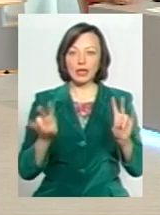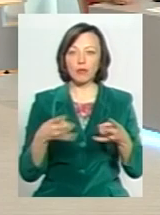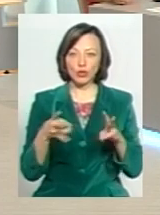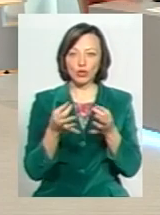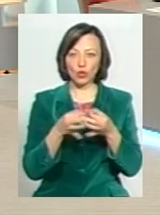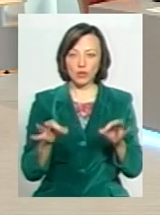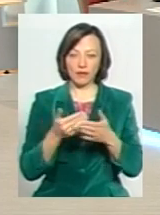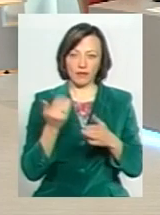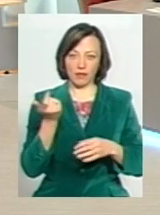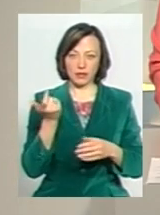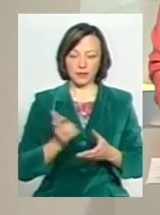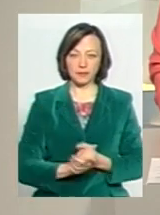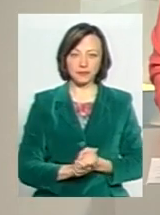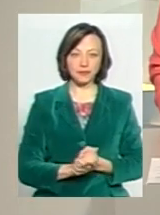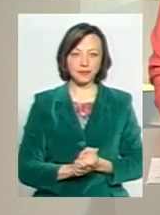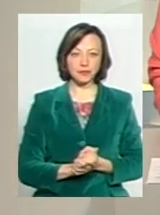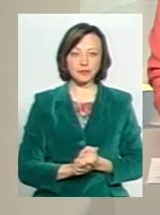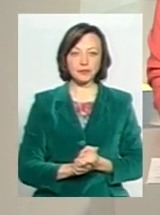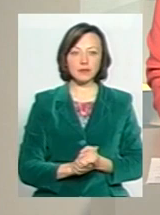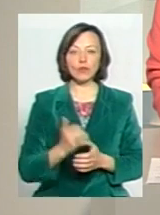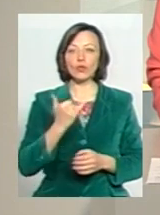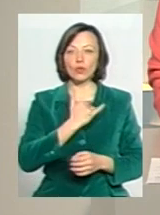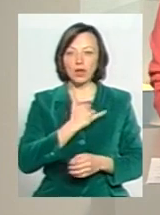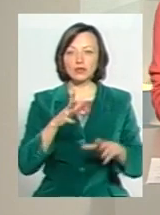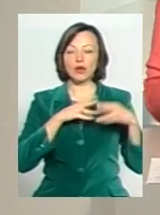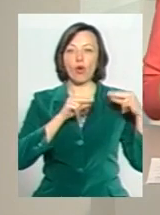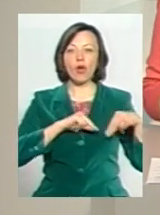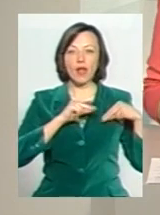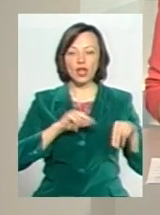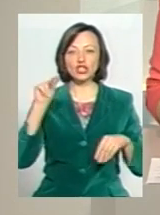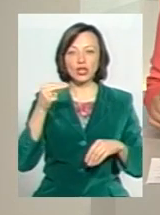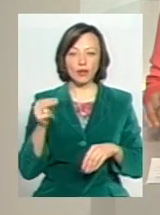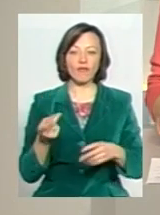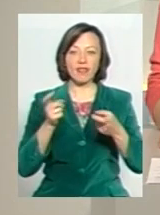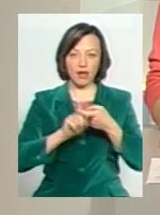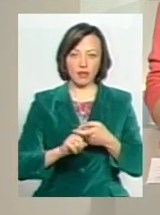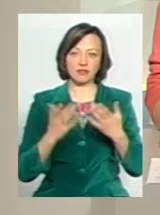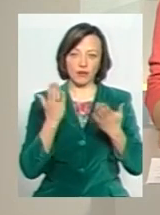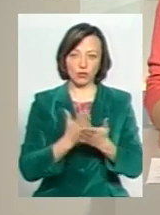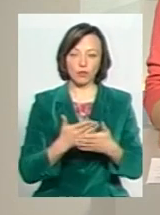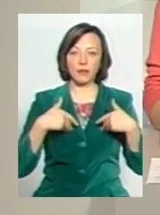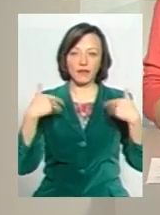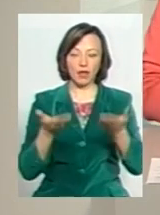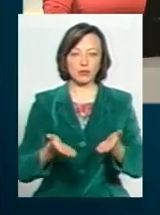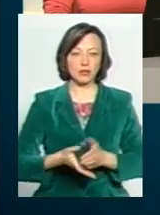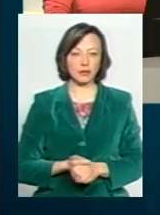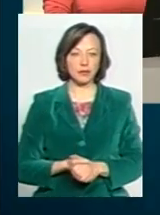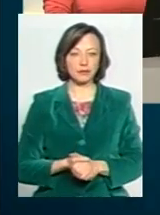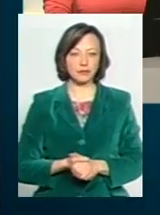дозвіл від власника. Дякую, пане В'ячеславе. В нас вже колеги з Чернігова на зв'язку. Давайте привітаємося з ними.